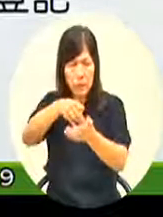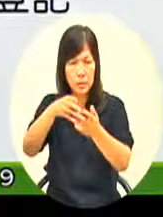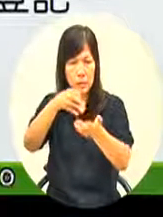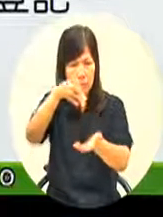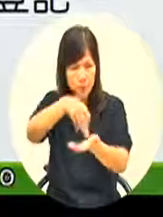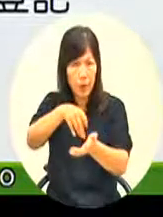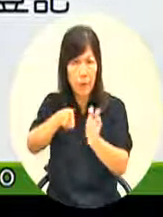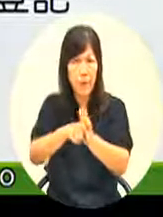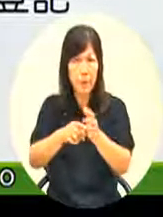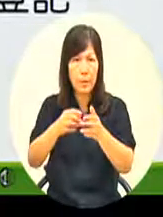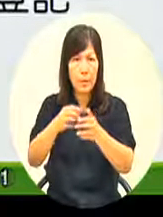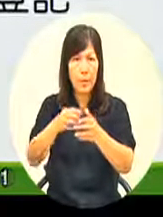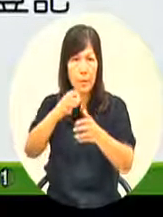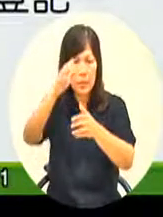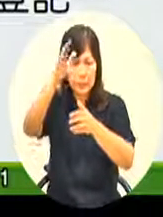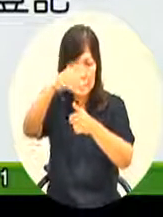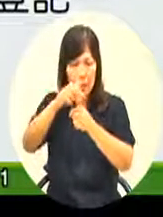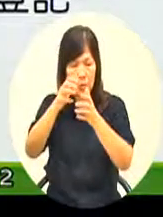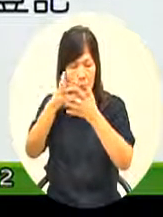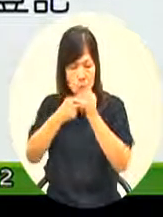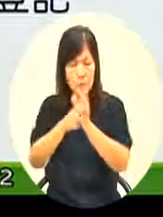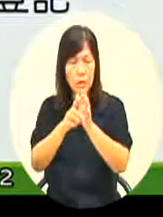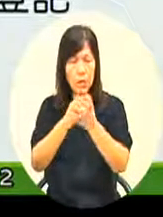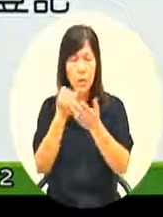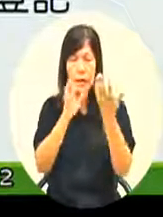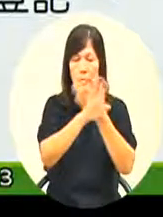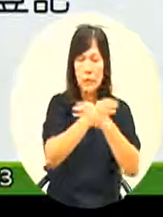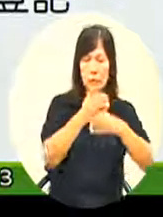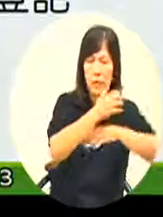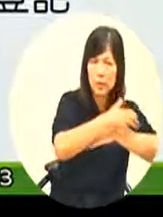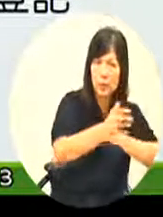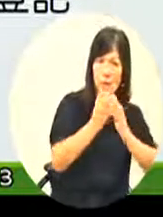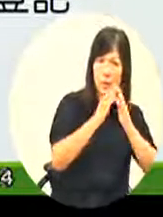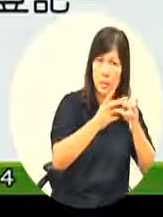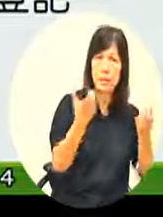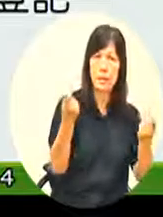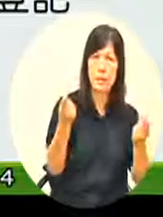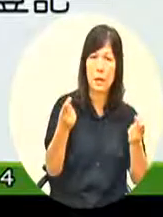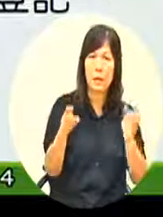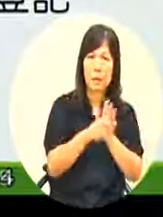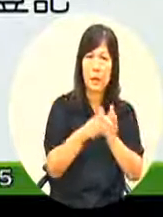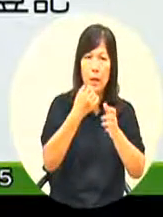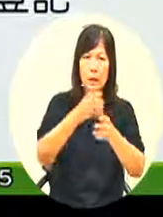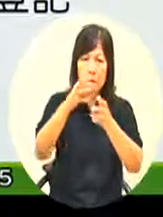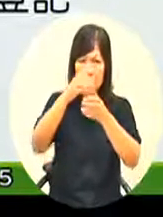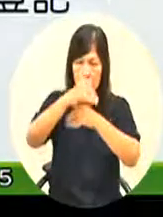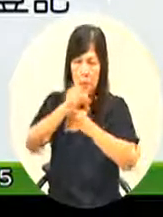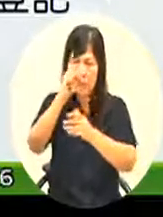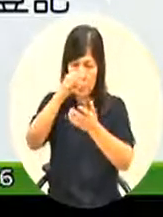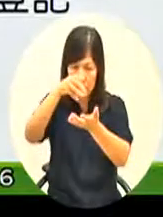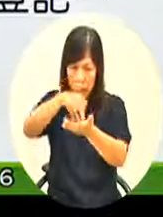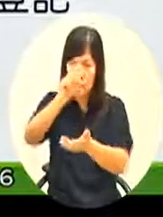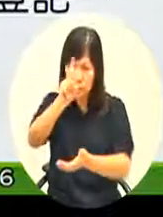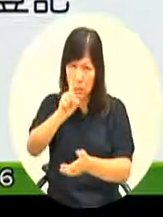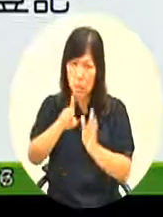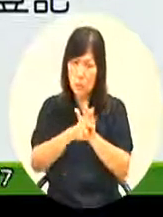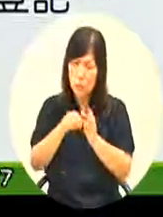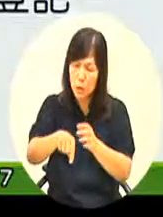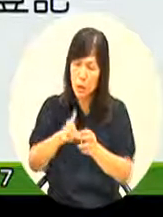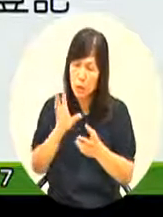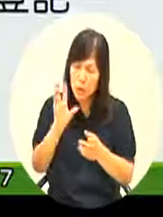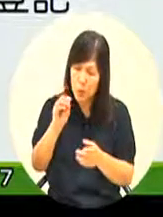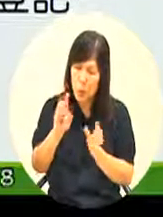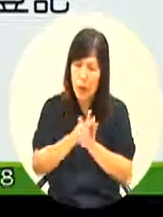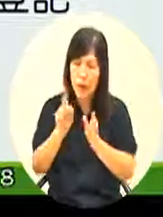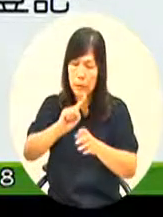招生的制度，要比照其他六都其他的五都，限制只能登记一所学校，是不是有这样子？以及什么时